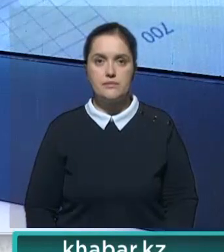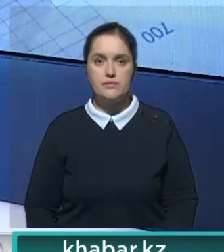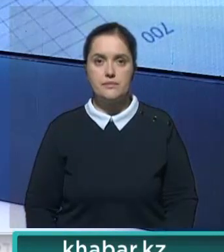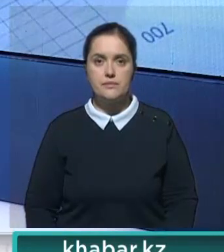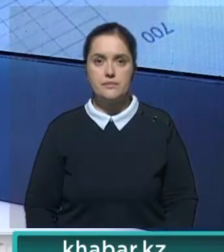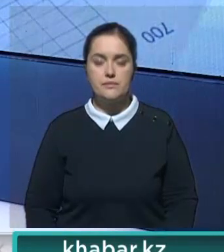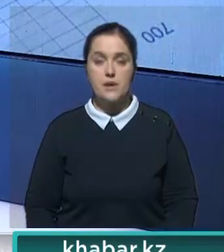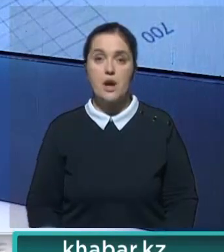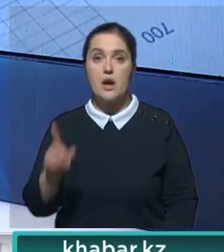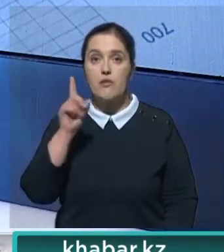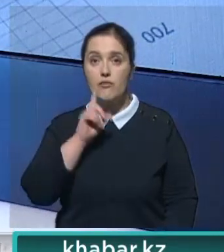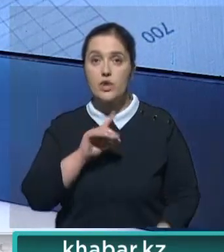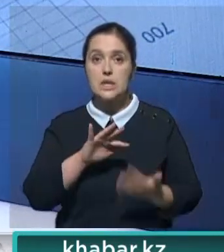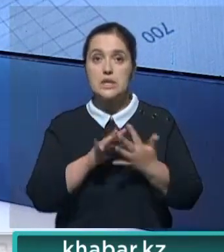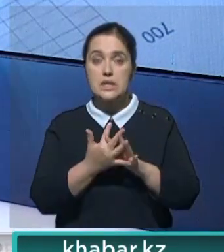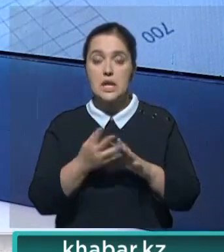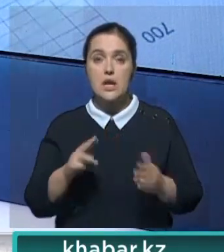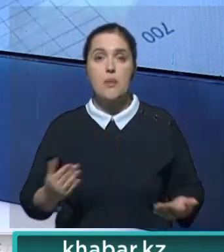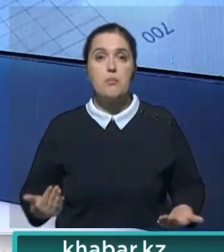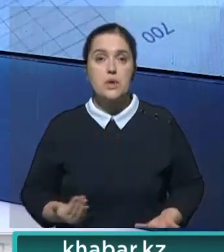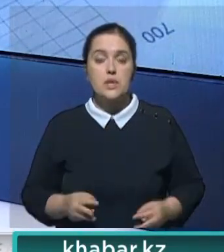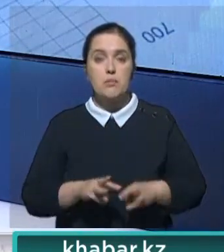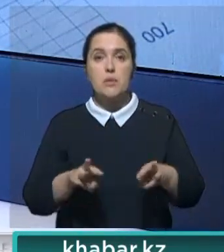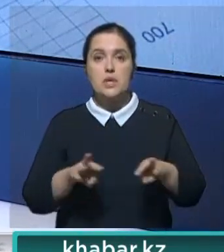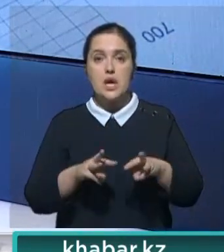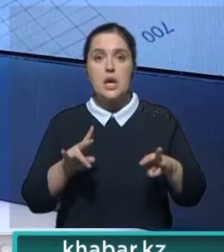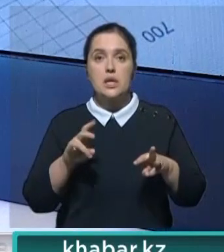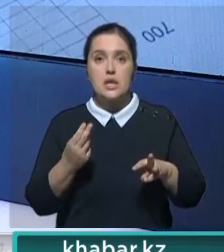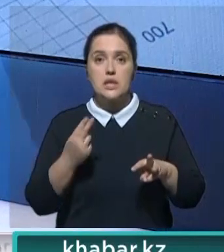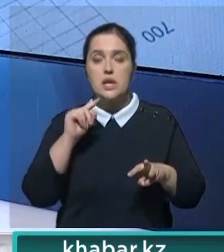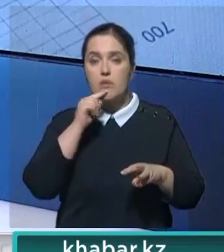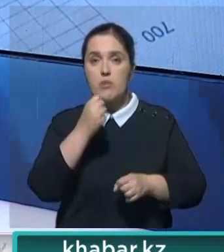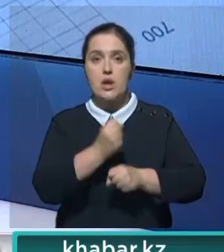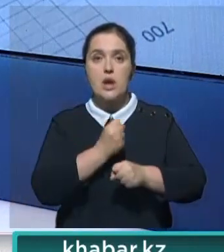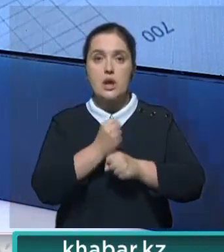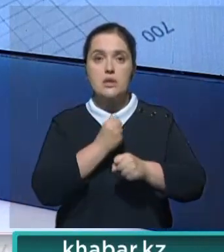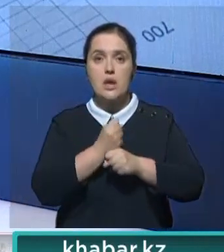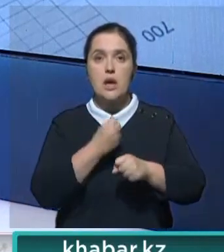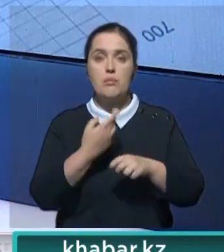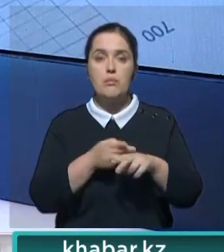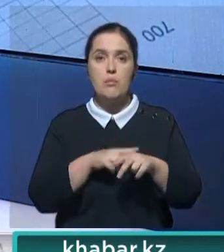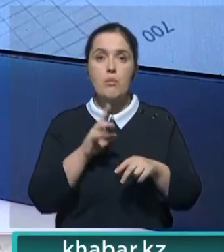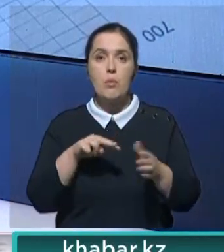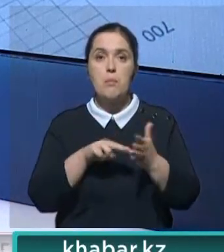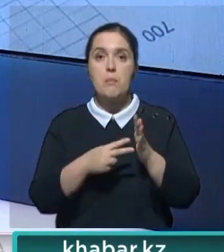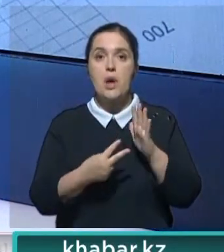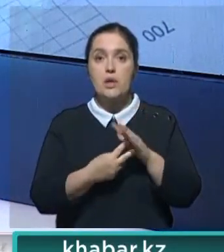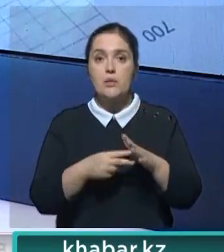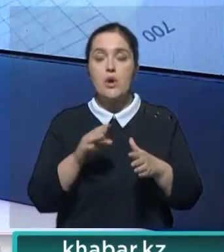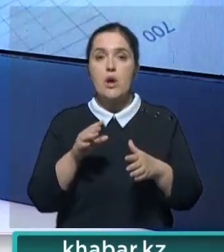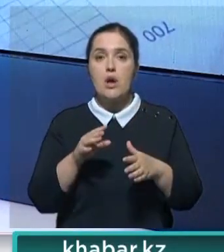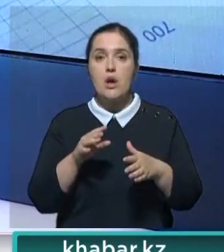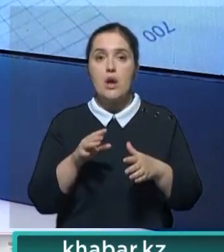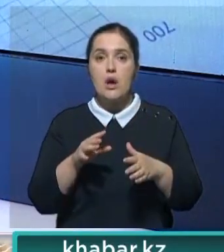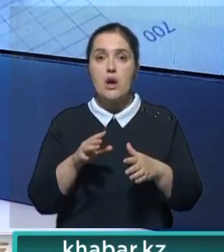К другим темам перейдем. Сделать села комфортными для проживания. Министерство нацэкономики разработало систему региональных стандартов. Вот в планах